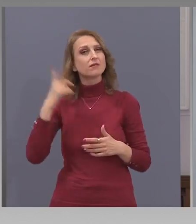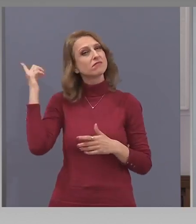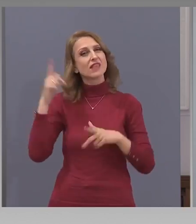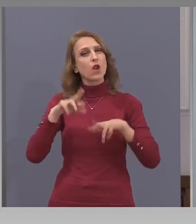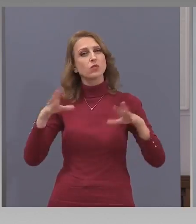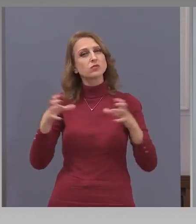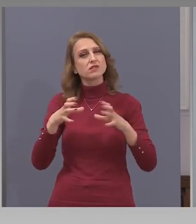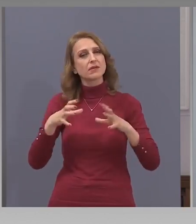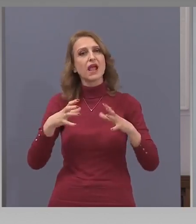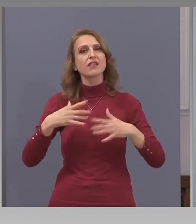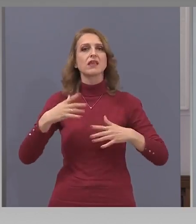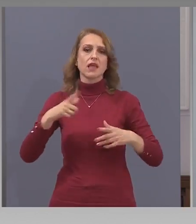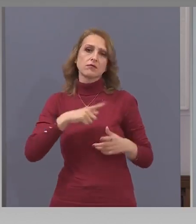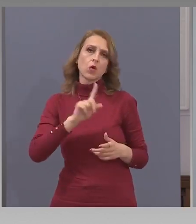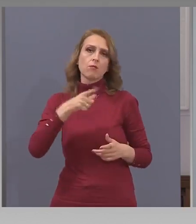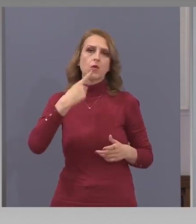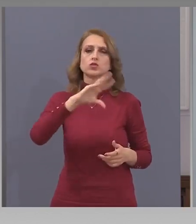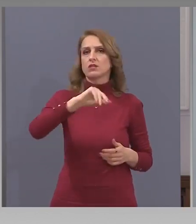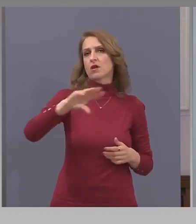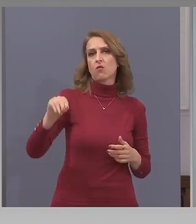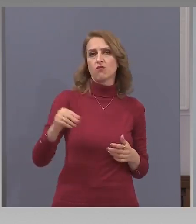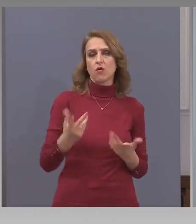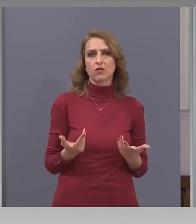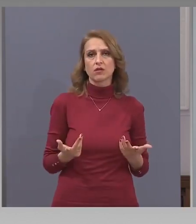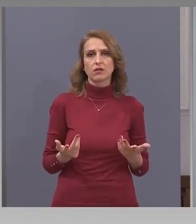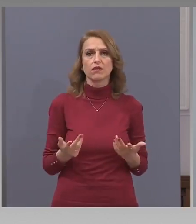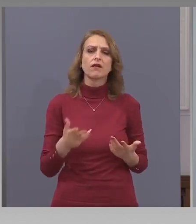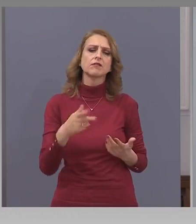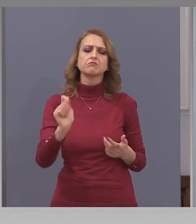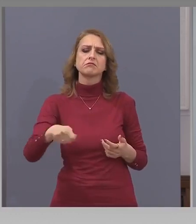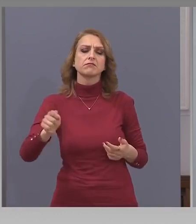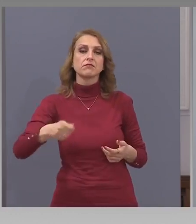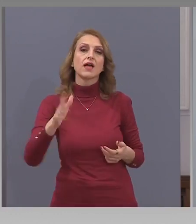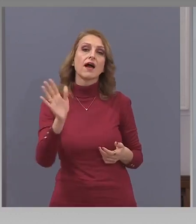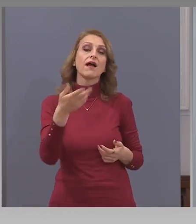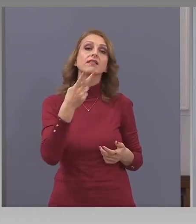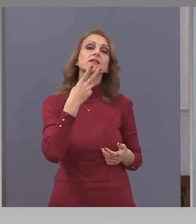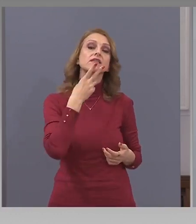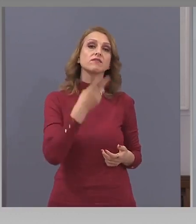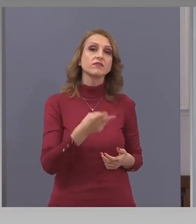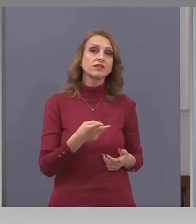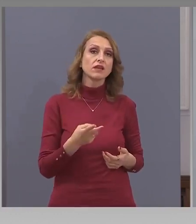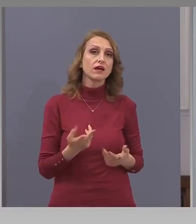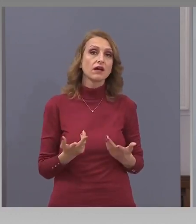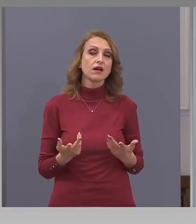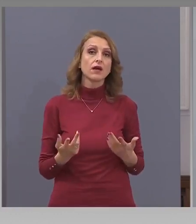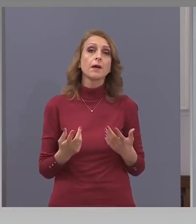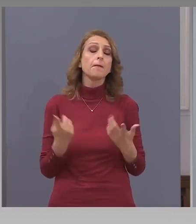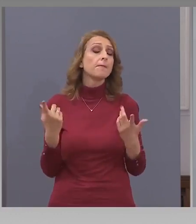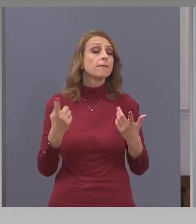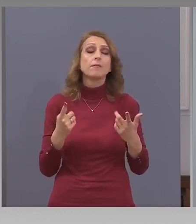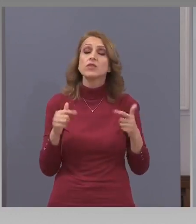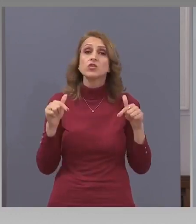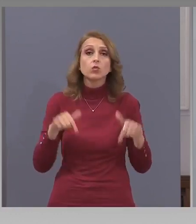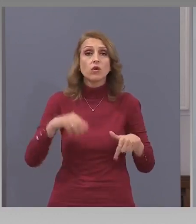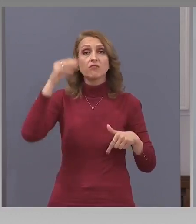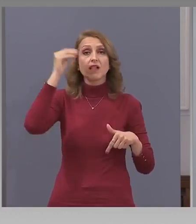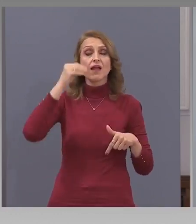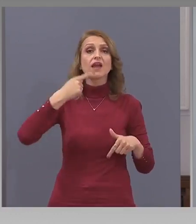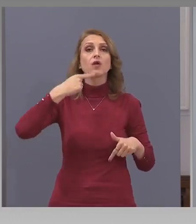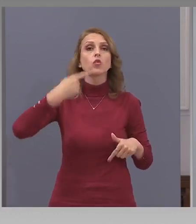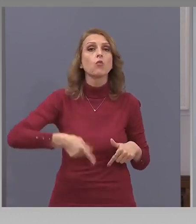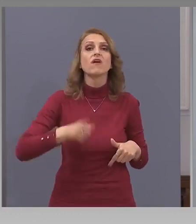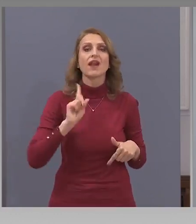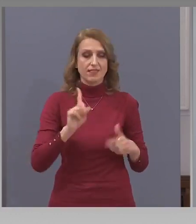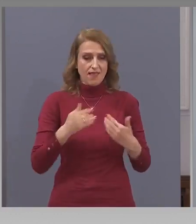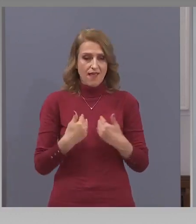седне, да... Я да ви видя. Няма ли да ме питате? Парламента е мястото. Не